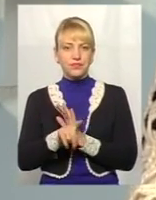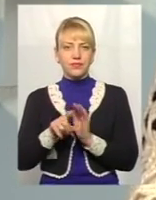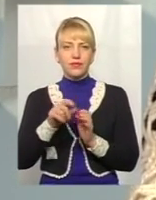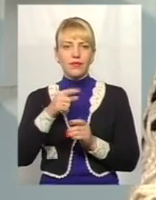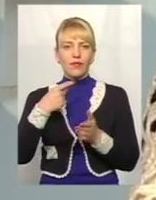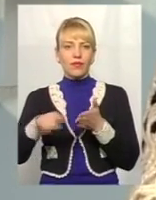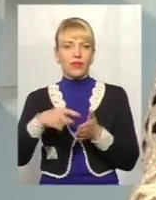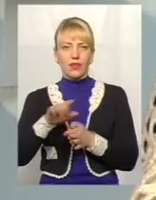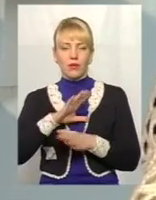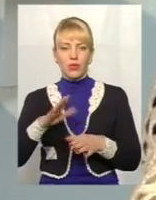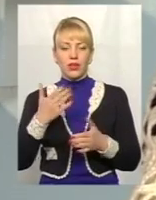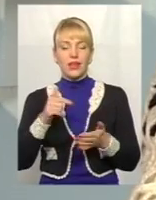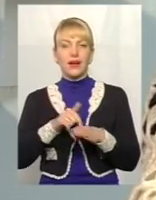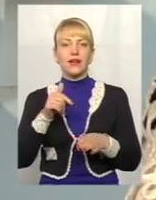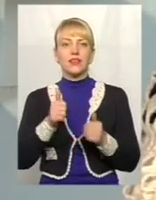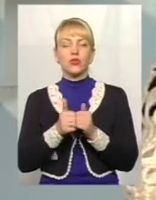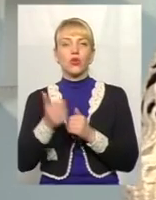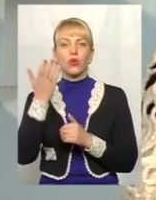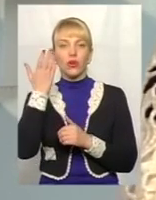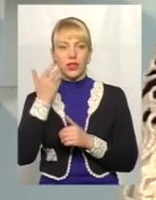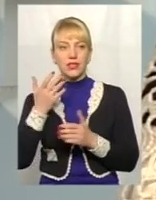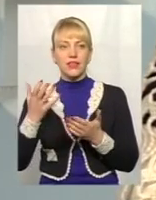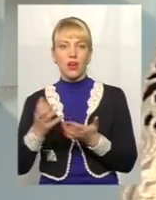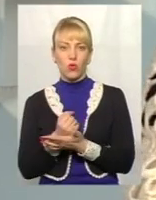реакція сусідів? Коли знаходили